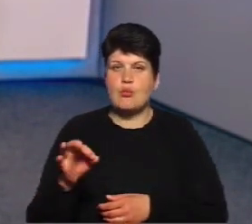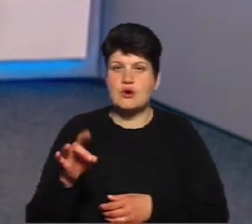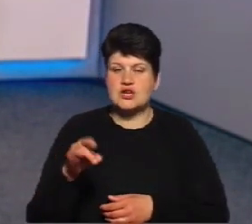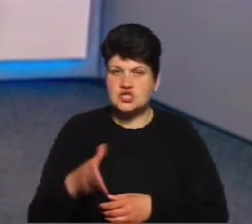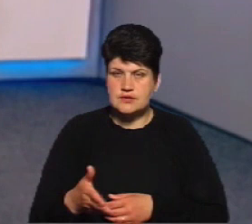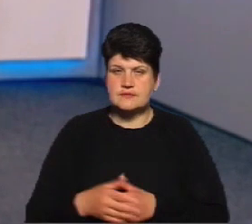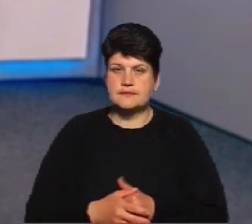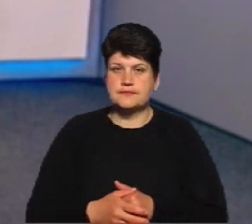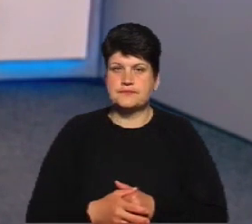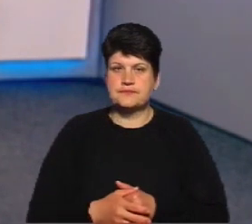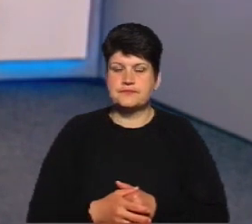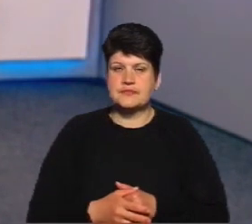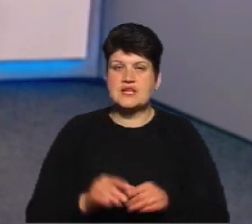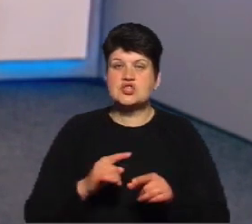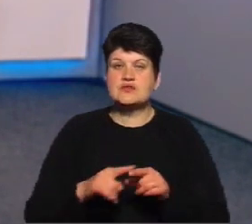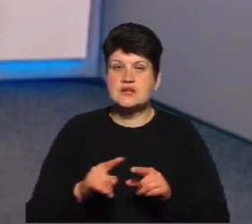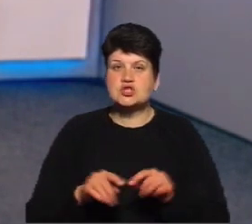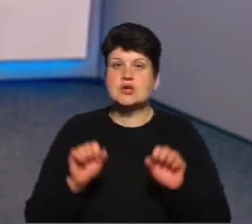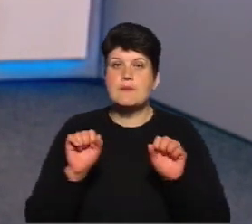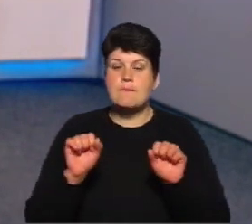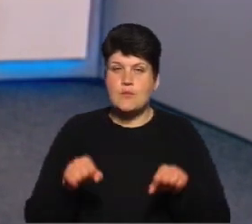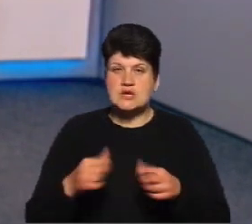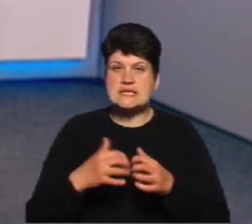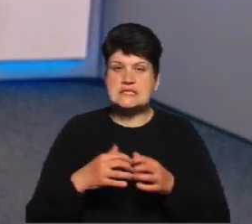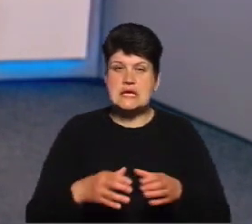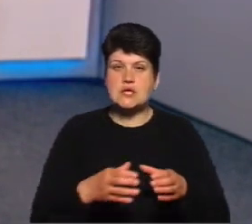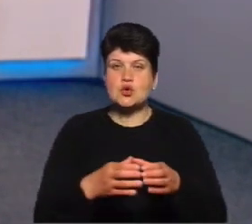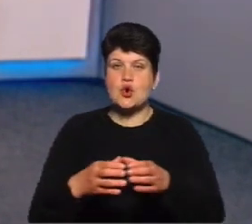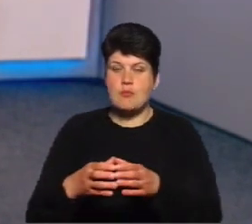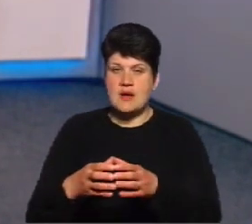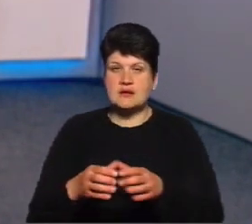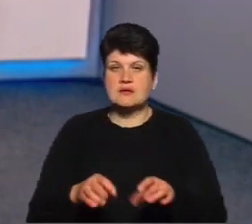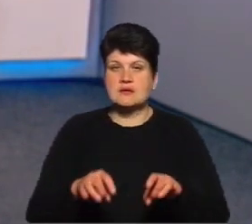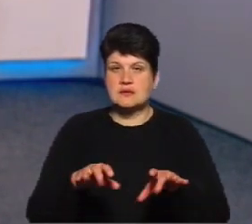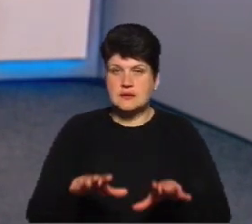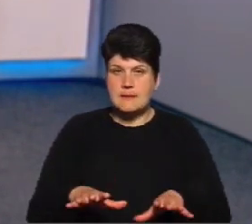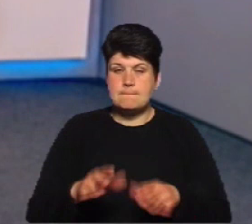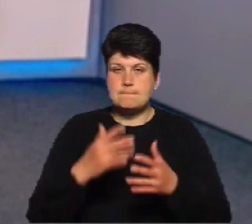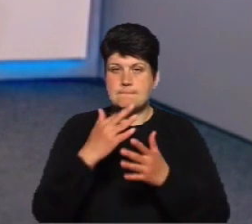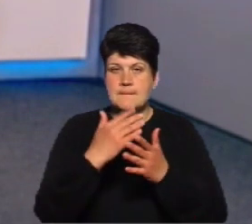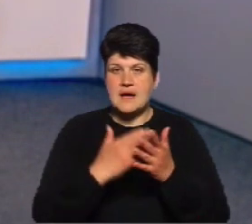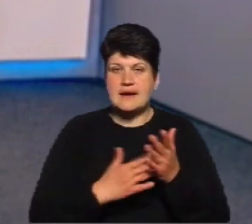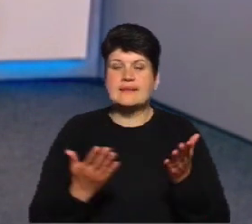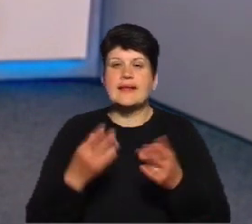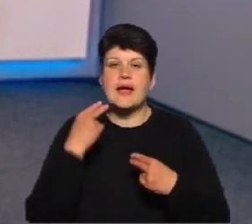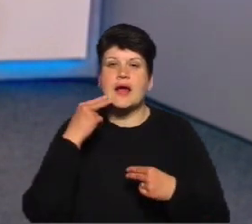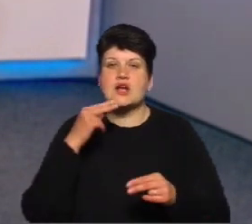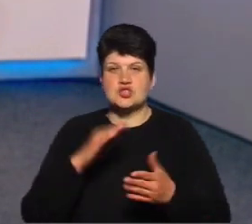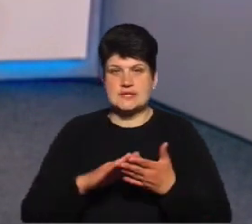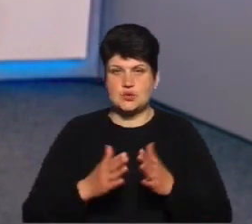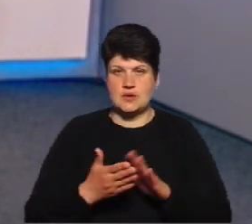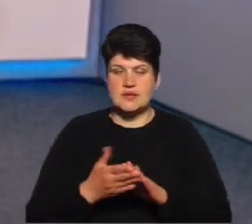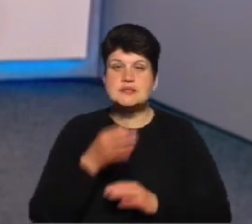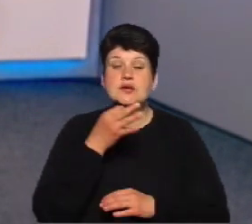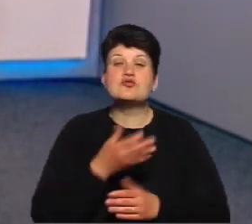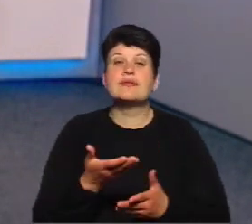Швидше можна серед громад визначити перелік тих, де більш-менш краща ситуація. Добре, скажіть, де